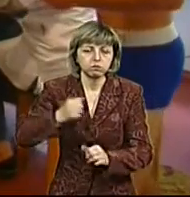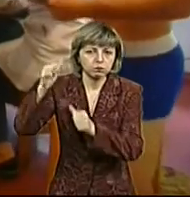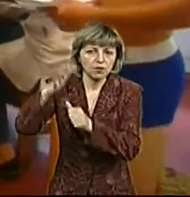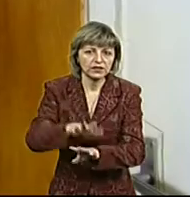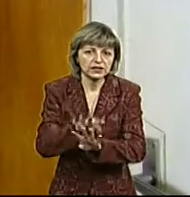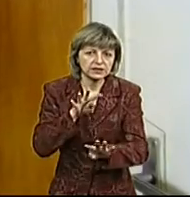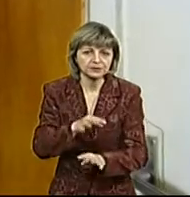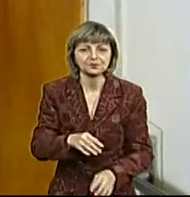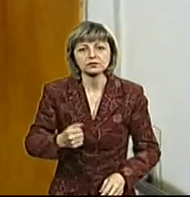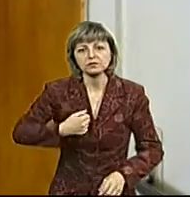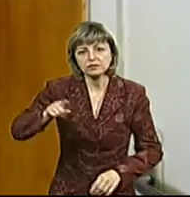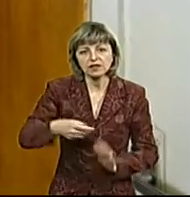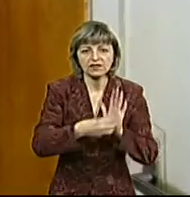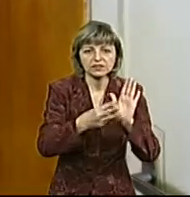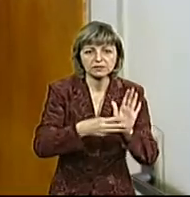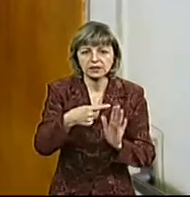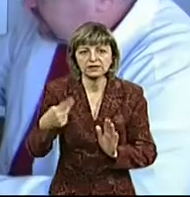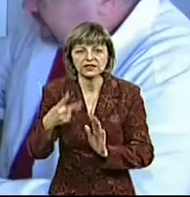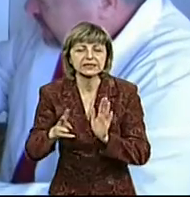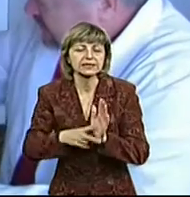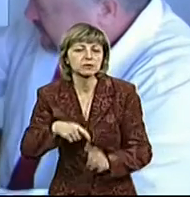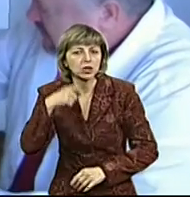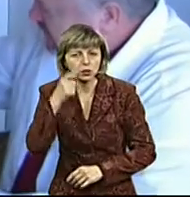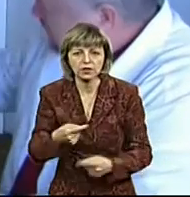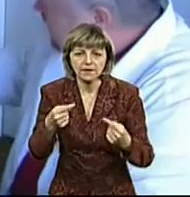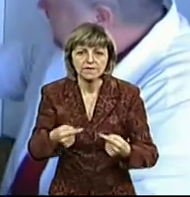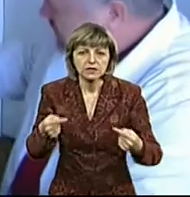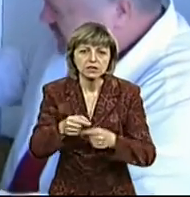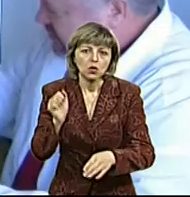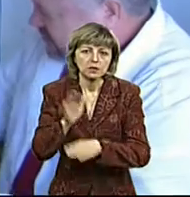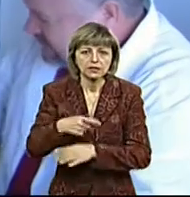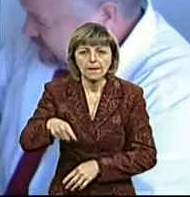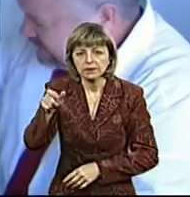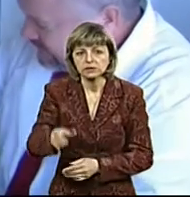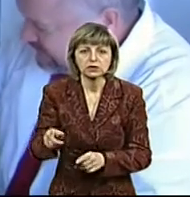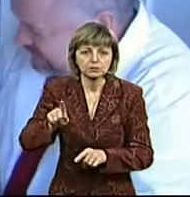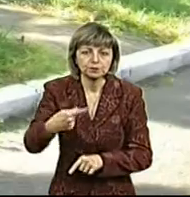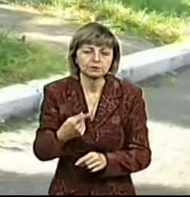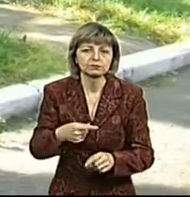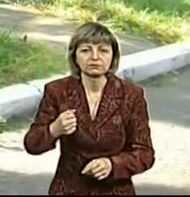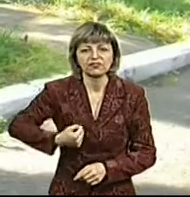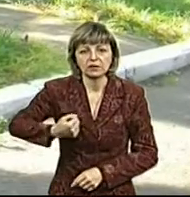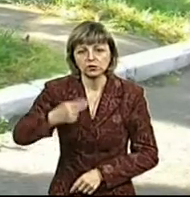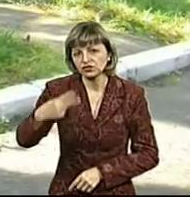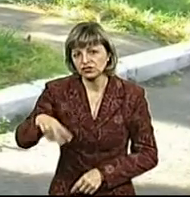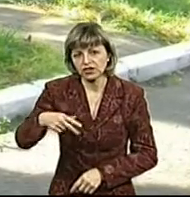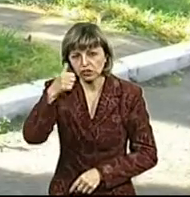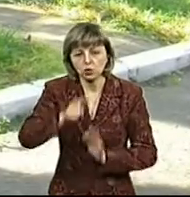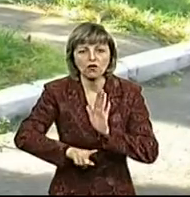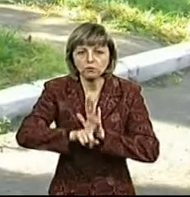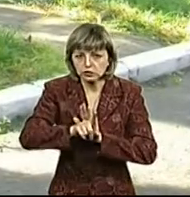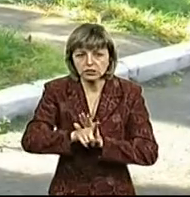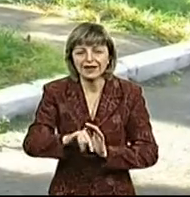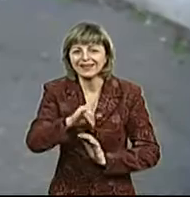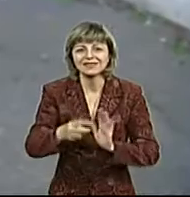хлопці від 18 до 27 років. Згідно з указом президента, нині на строкову службу йдуть з 20 років. З 18 також